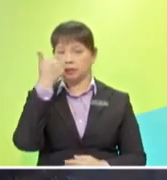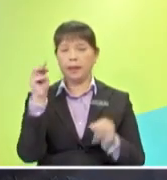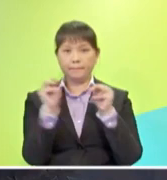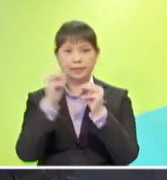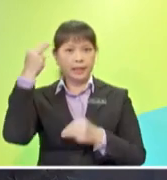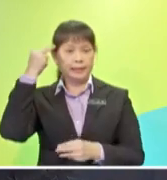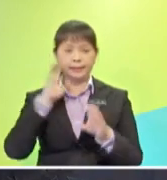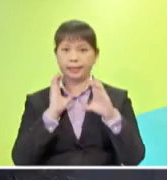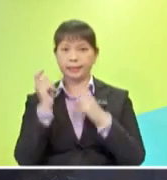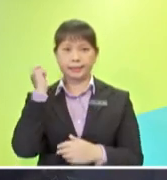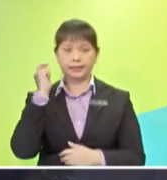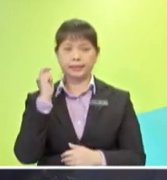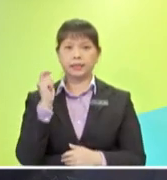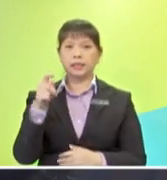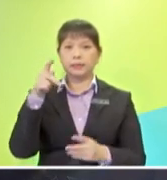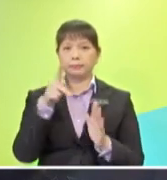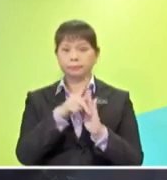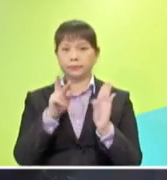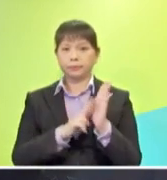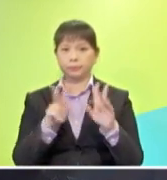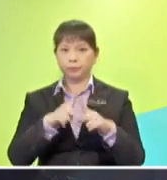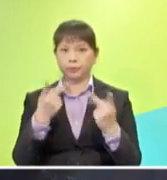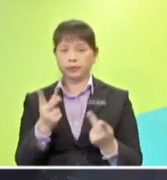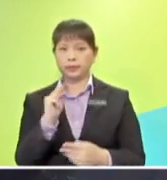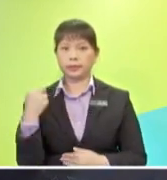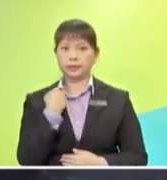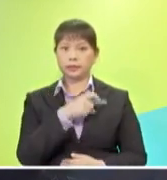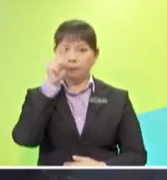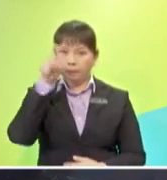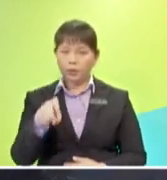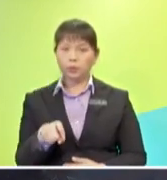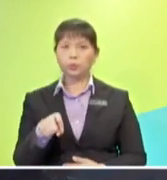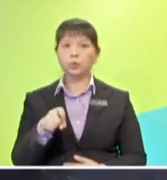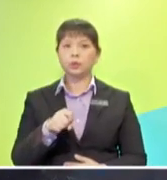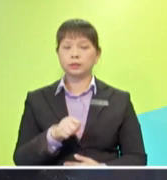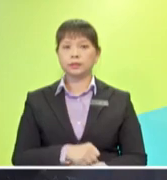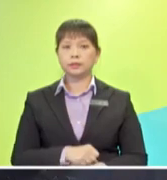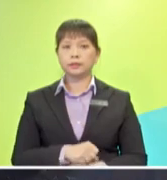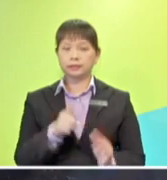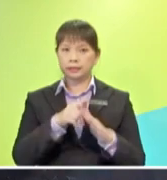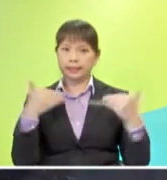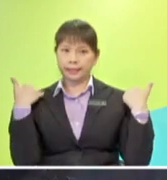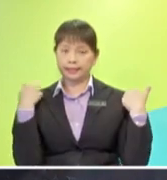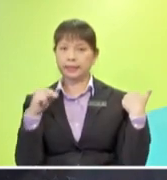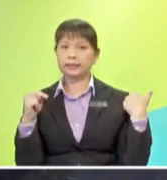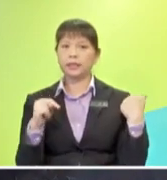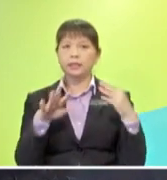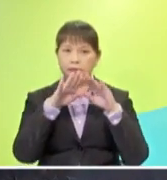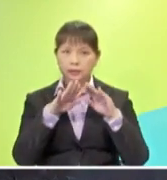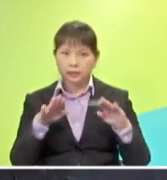kita ke perpustakaan kita perlukan suasana yang tenang untuk kita belajar bagi kita boleh